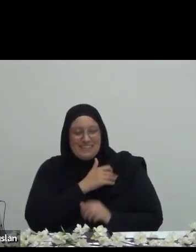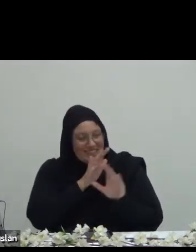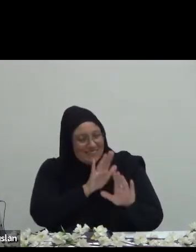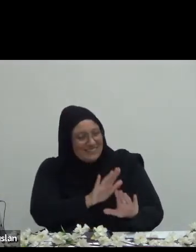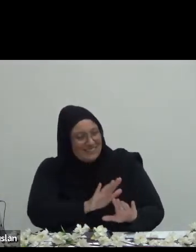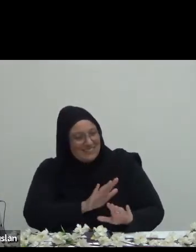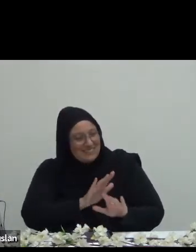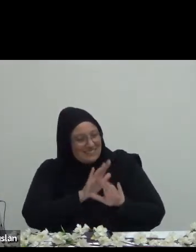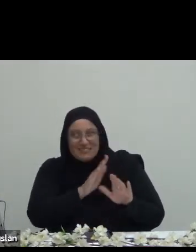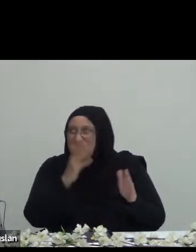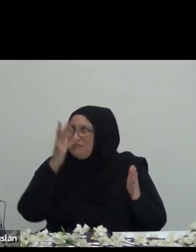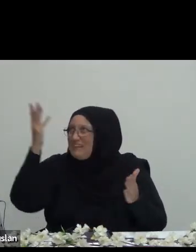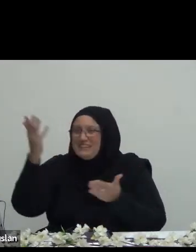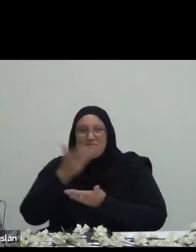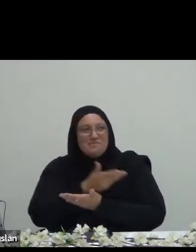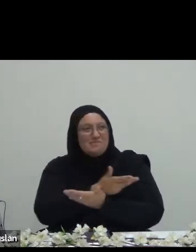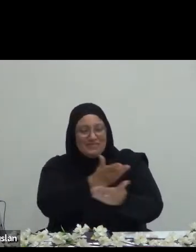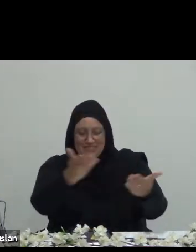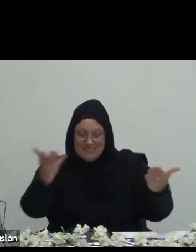الرحمن